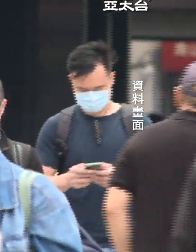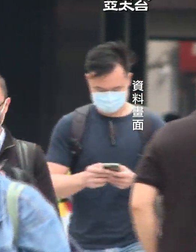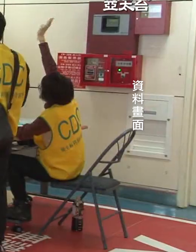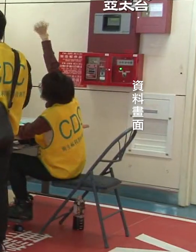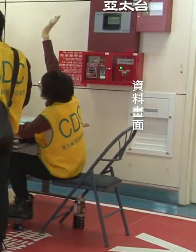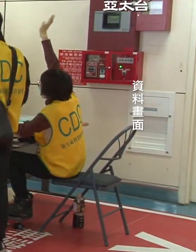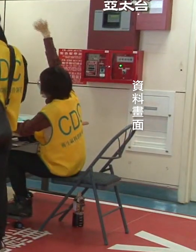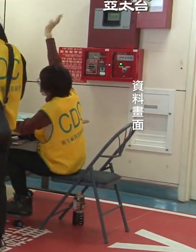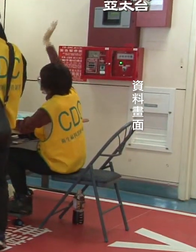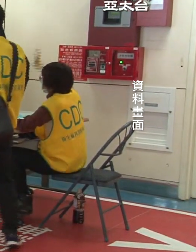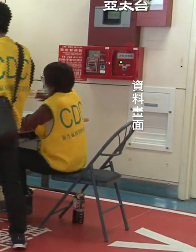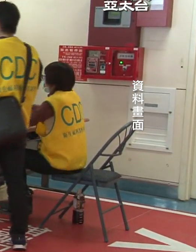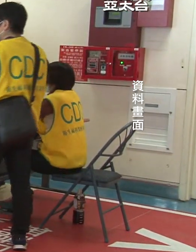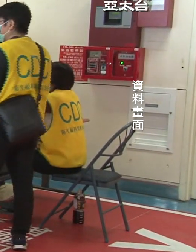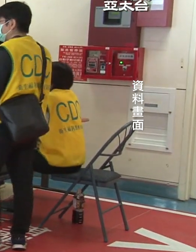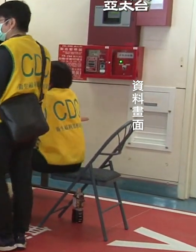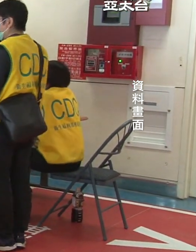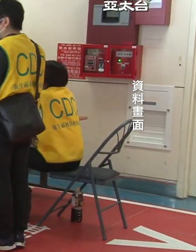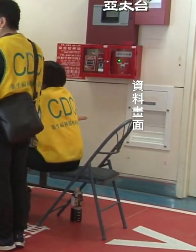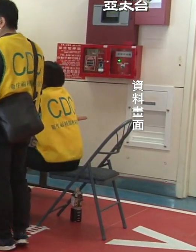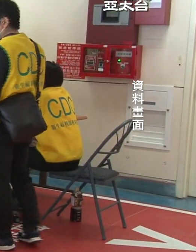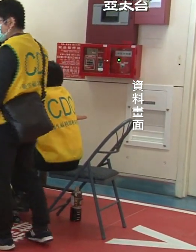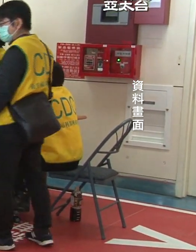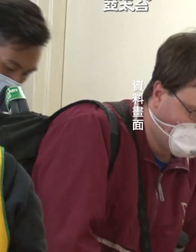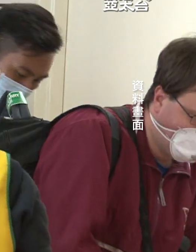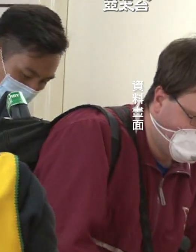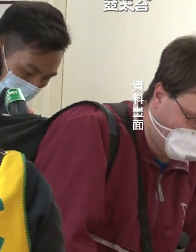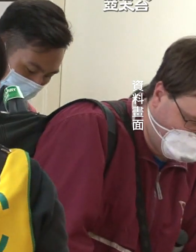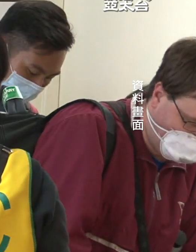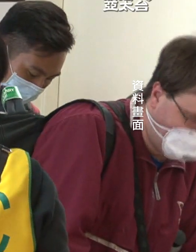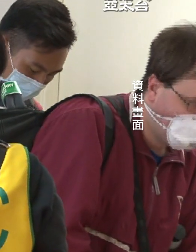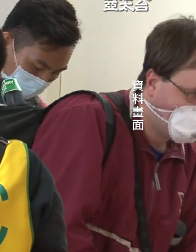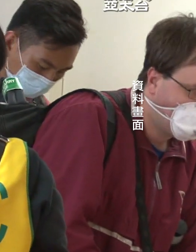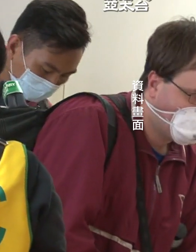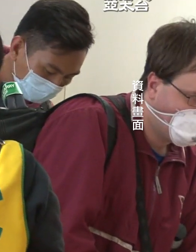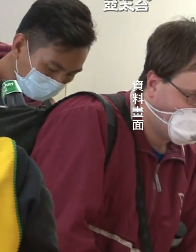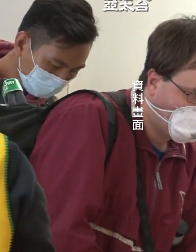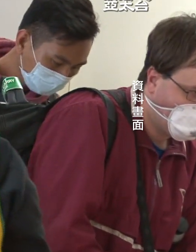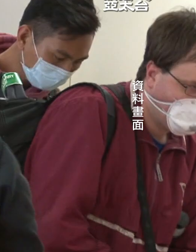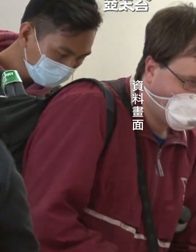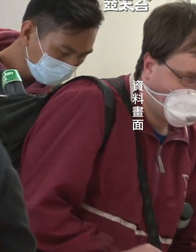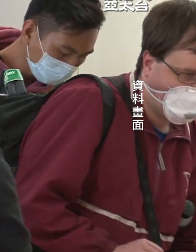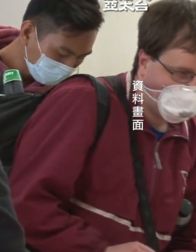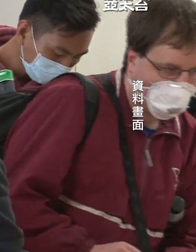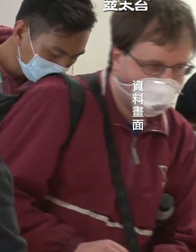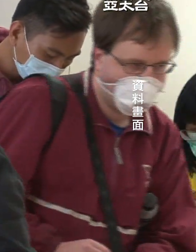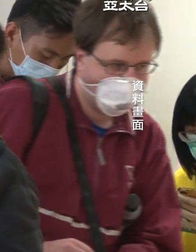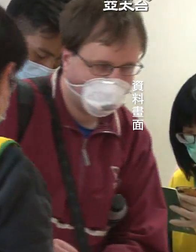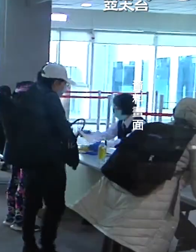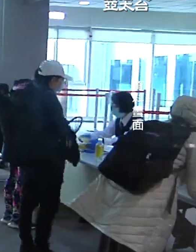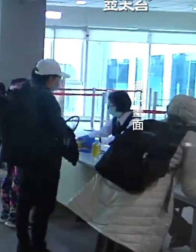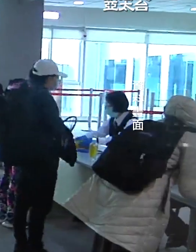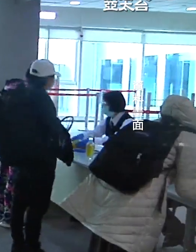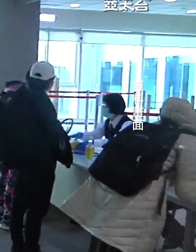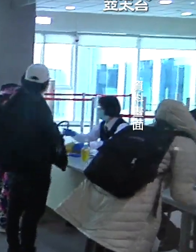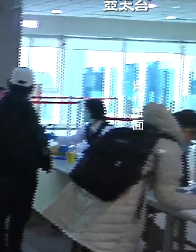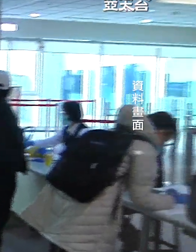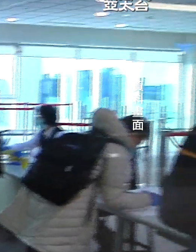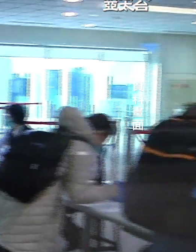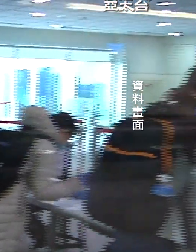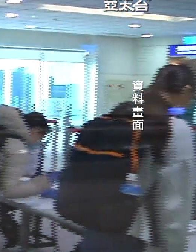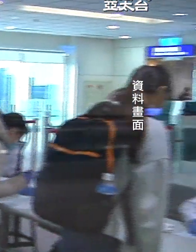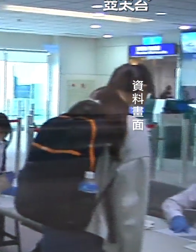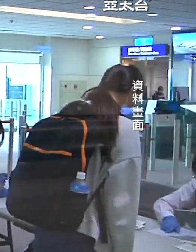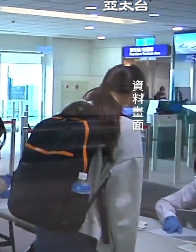院中。陈时中说明，新增的案481是6月底到菲律宾出差的50多岁男性，在8月10号